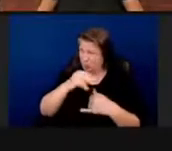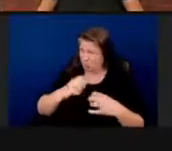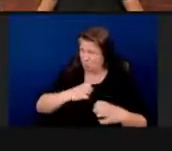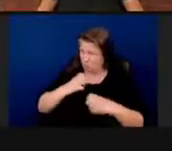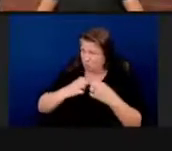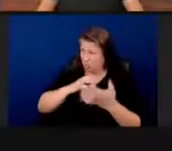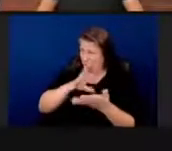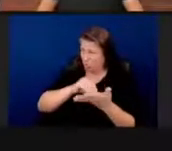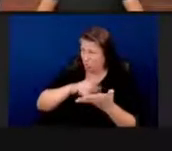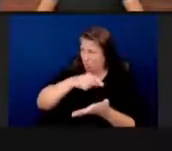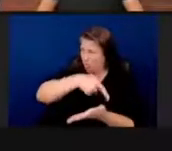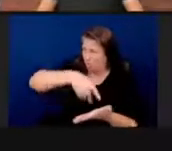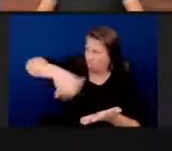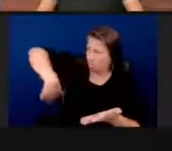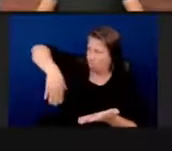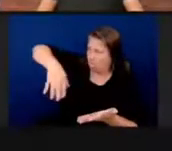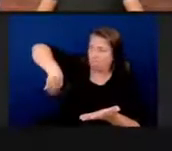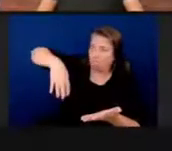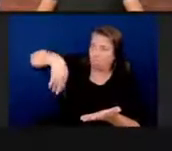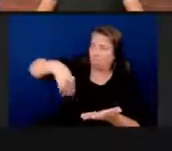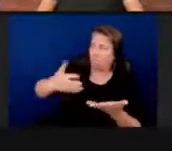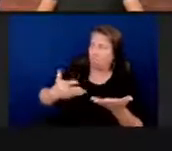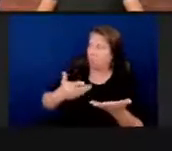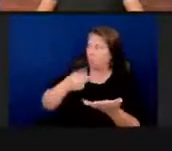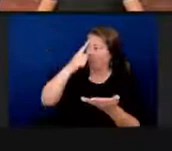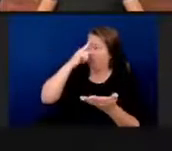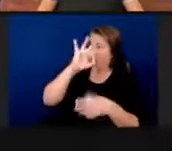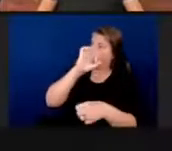tumepiga hatua kubwa sana kuliko